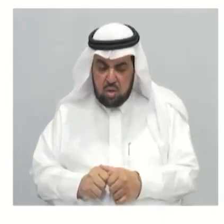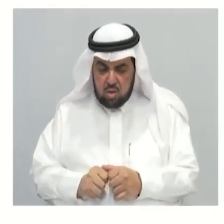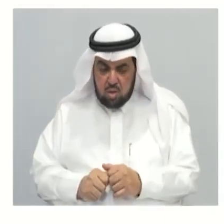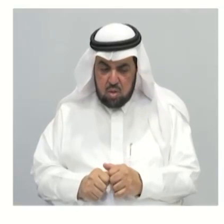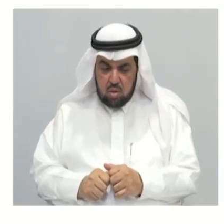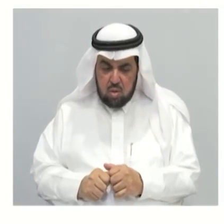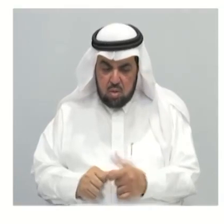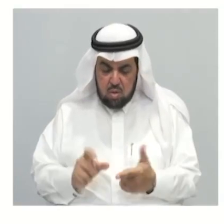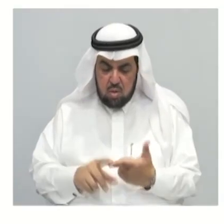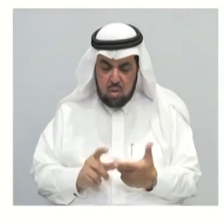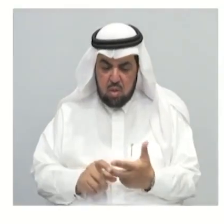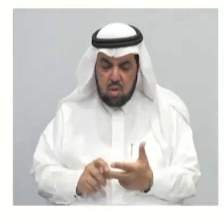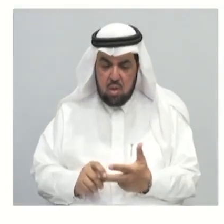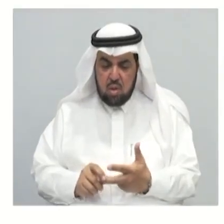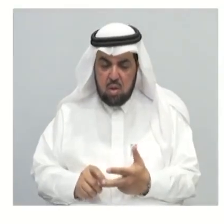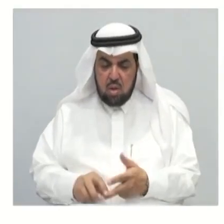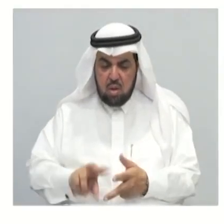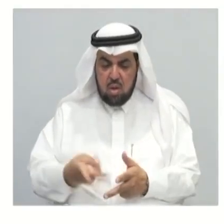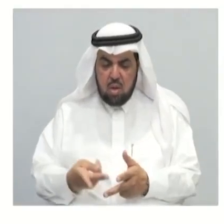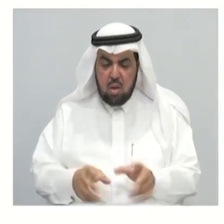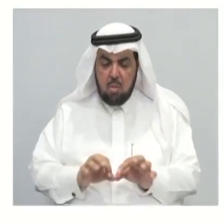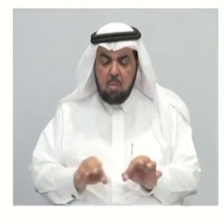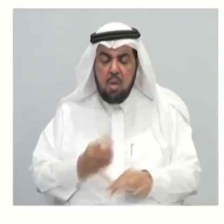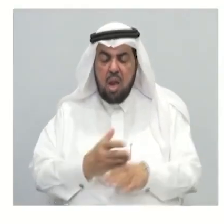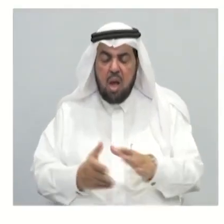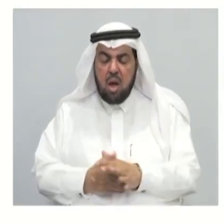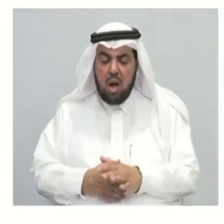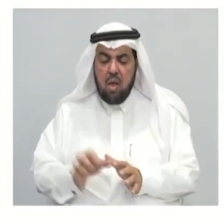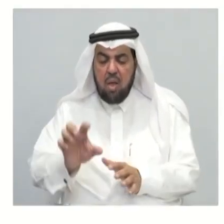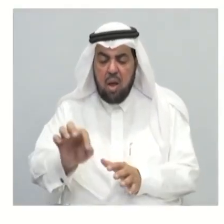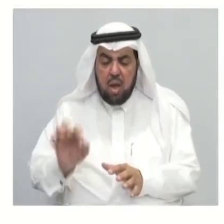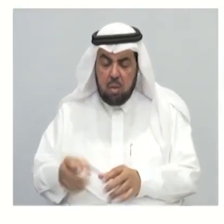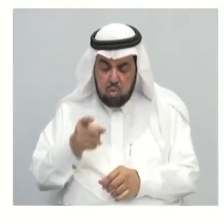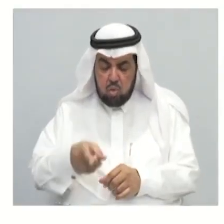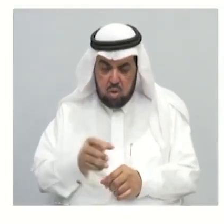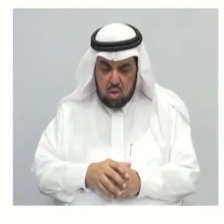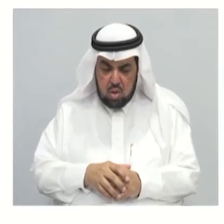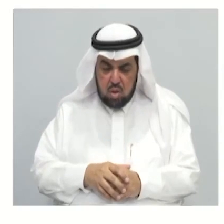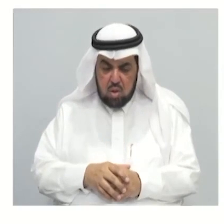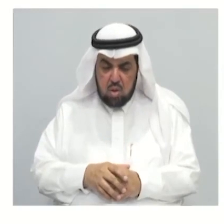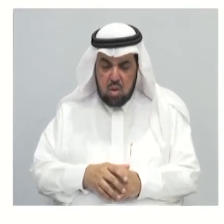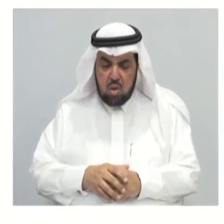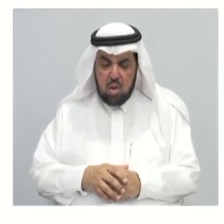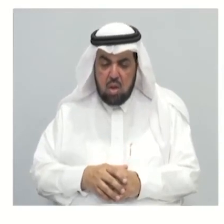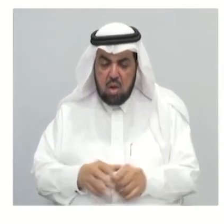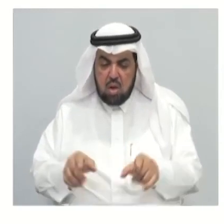لدينا هنا نقوم بالتعديل بناء على هذه الخيارات الموجوده لدينا من حيث الاطارات الجدول